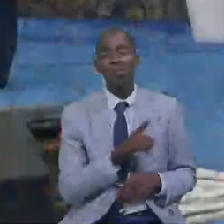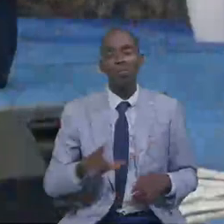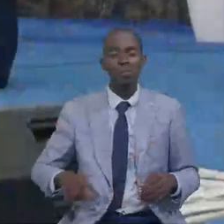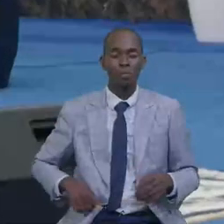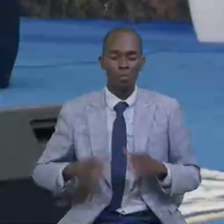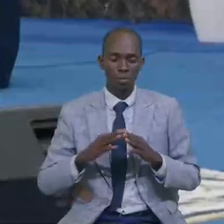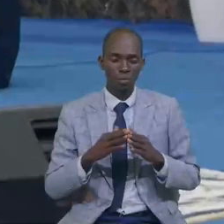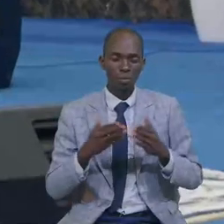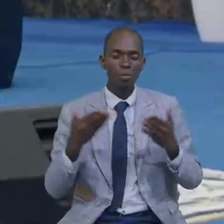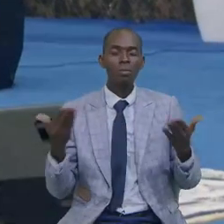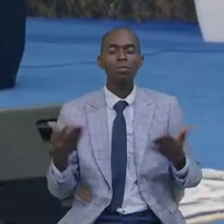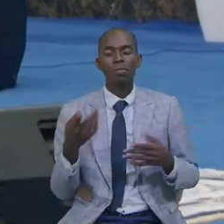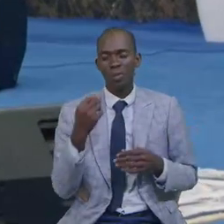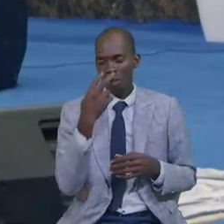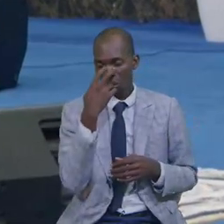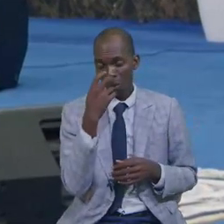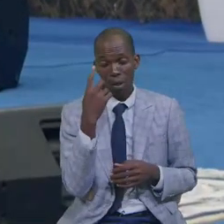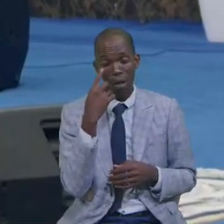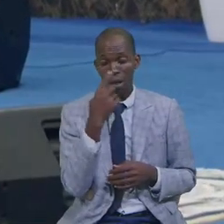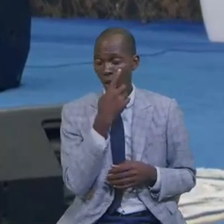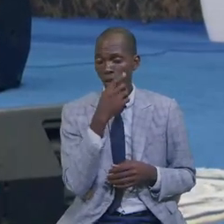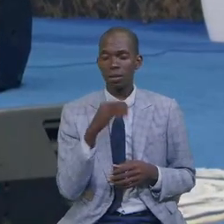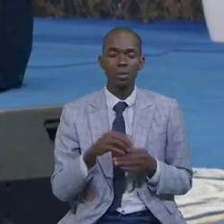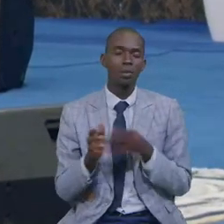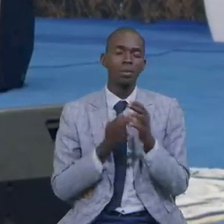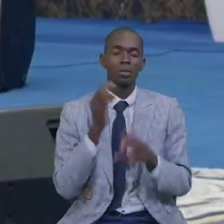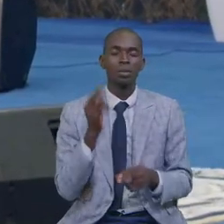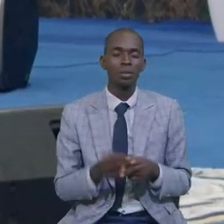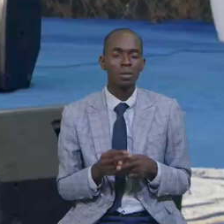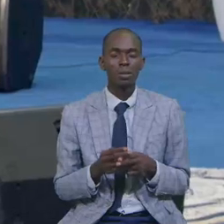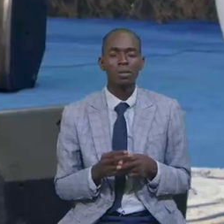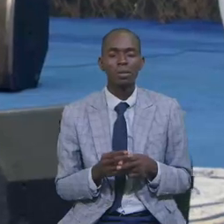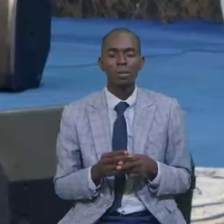seigneur ouvre les yeux aveugles